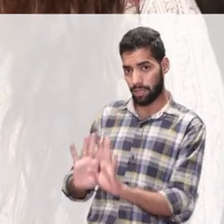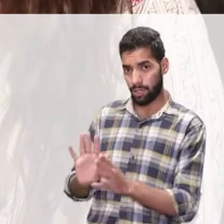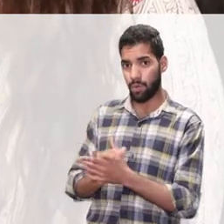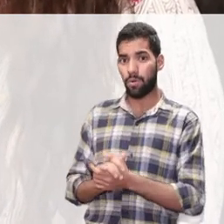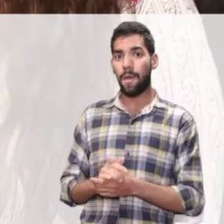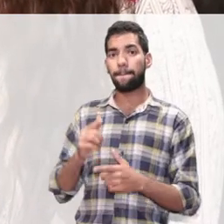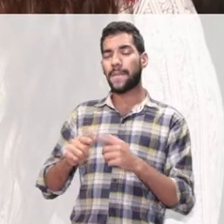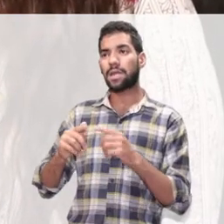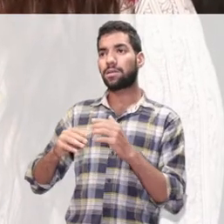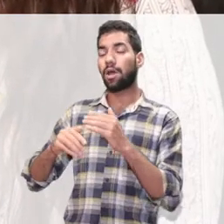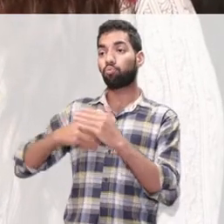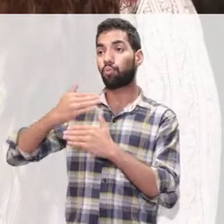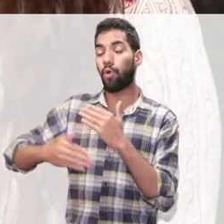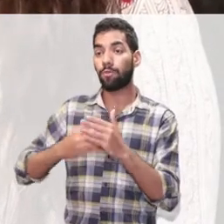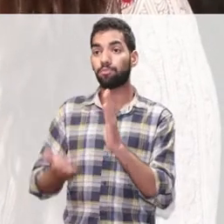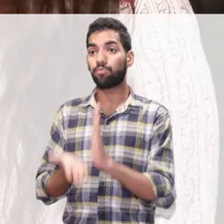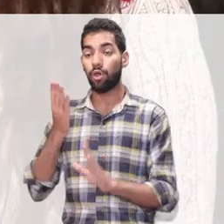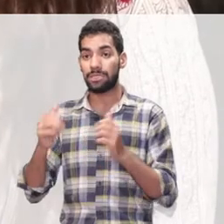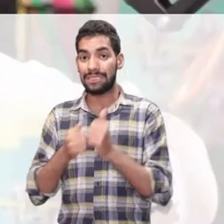subscribe The